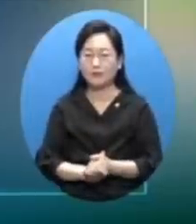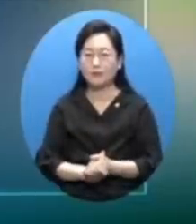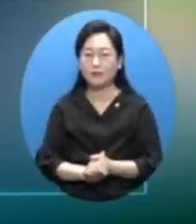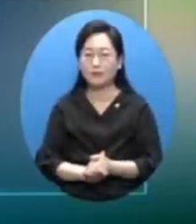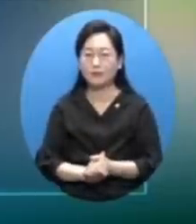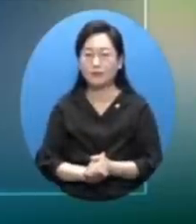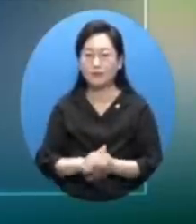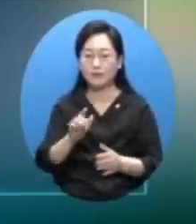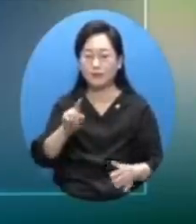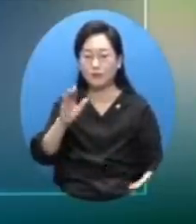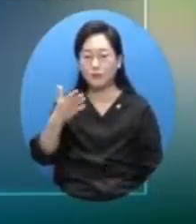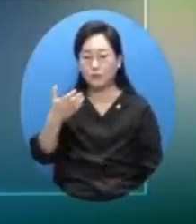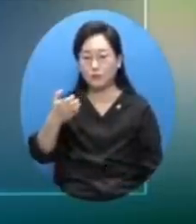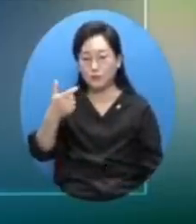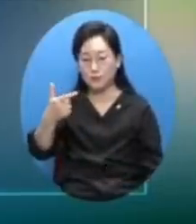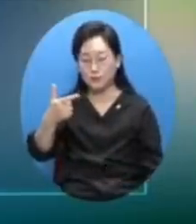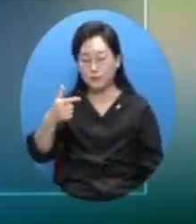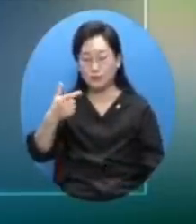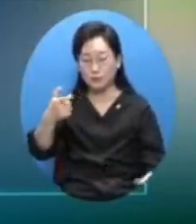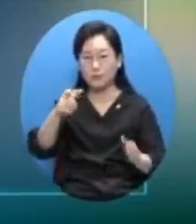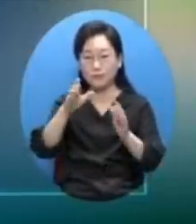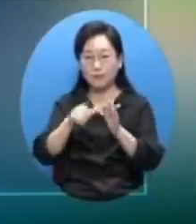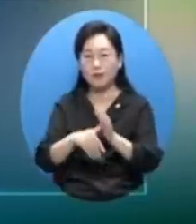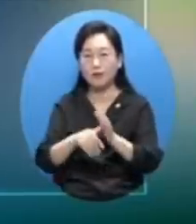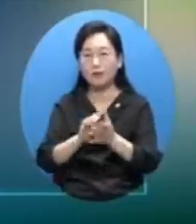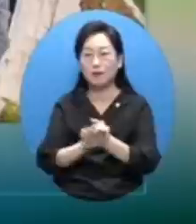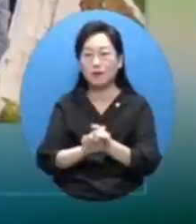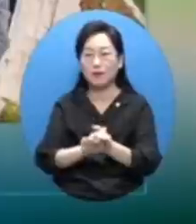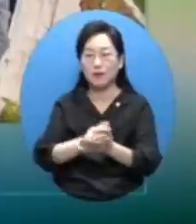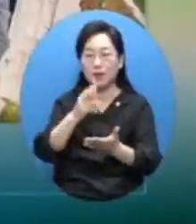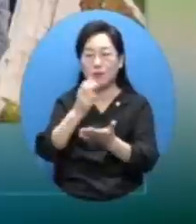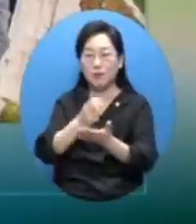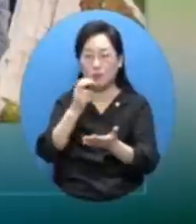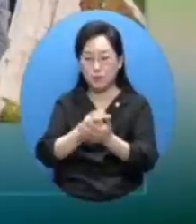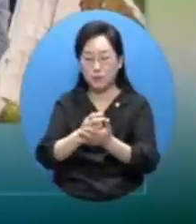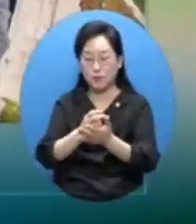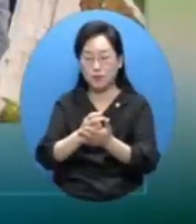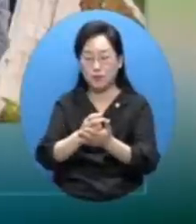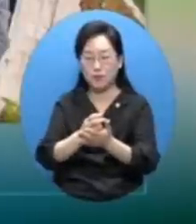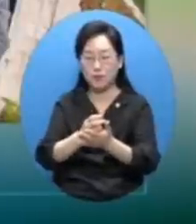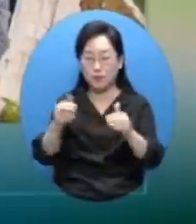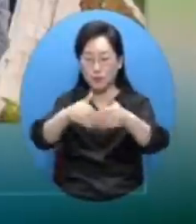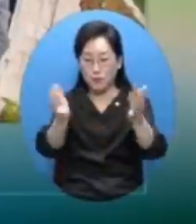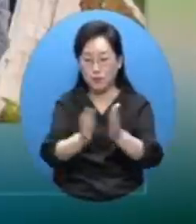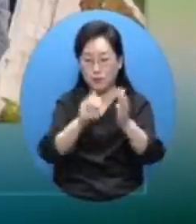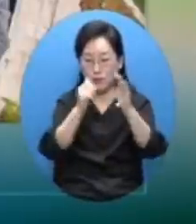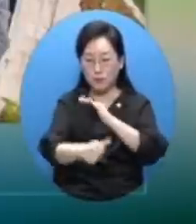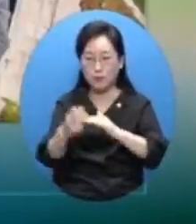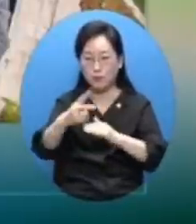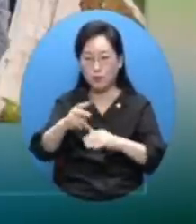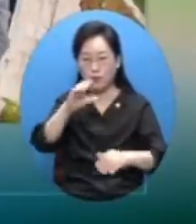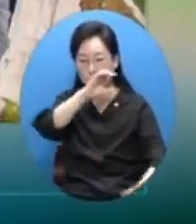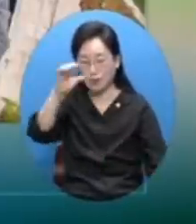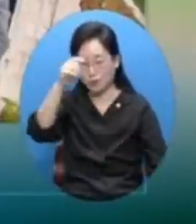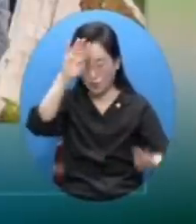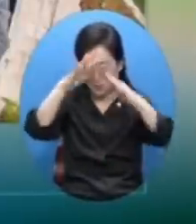1860년 시카고 법무법인의 대표로서 또 린드대학교 국가대학의